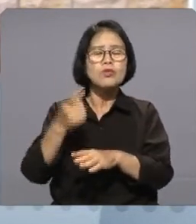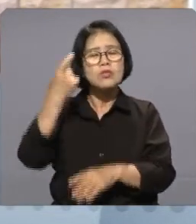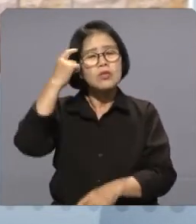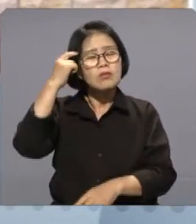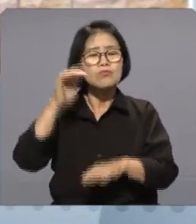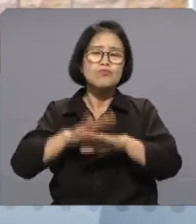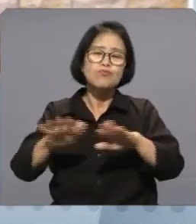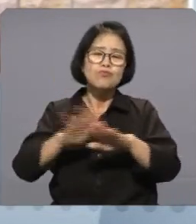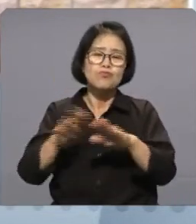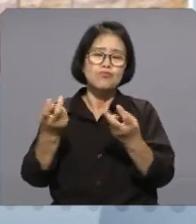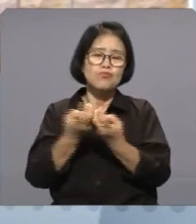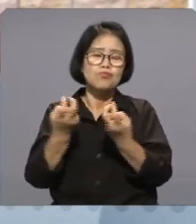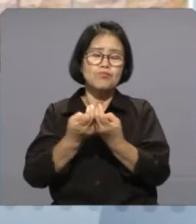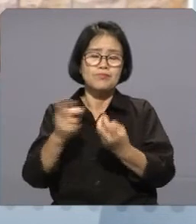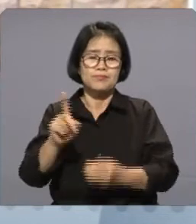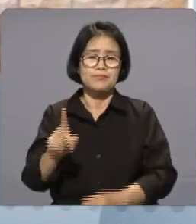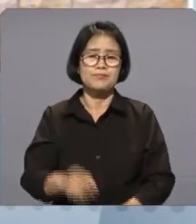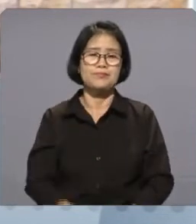풀어야 할까요?